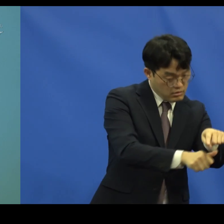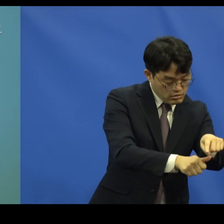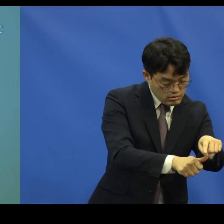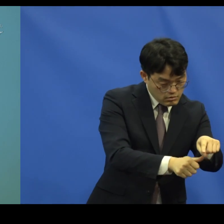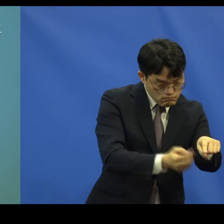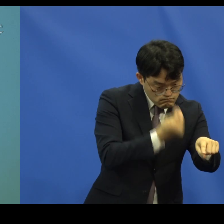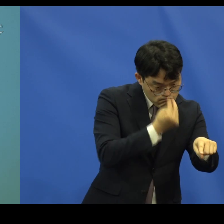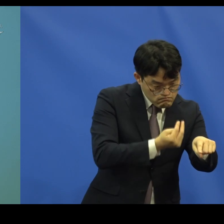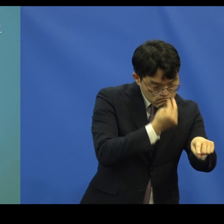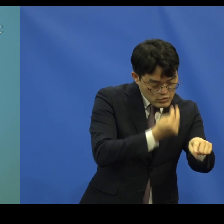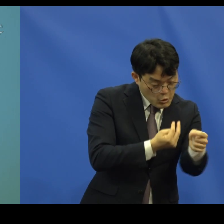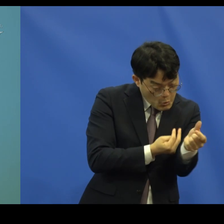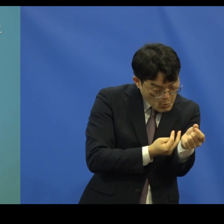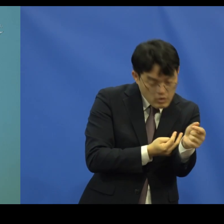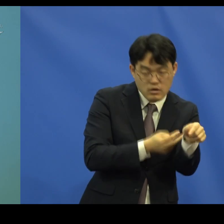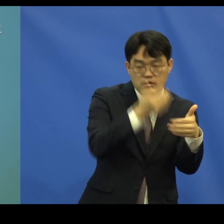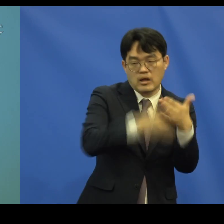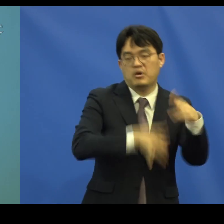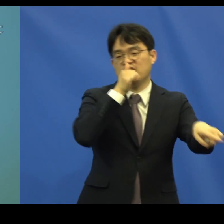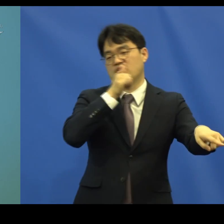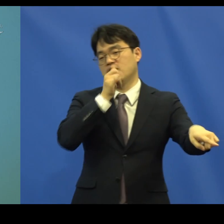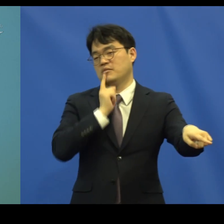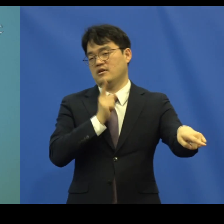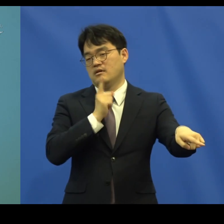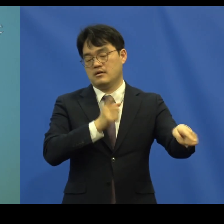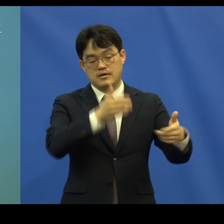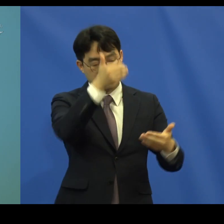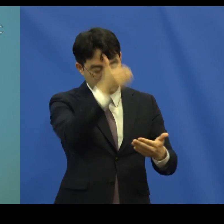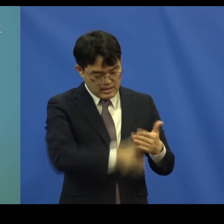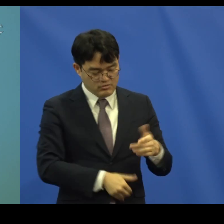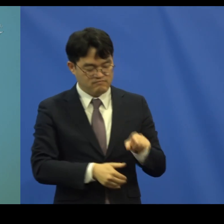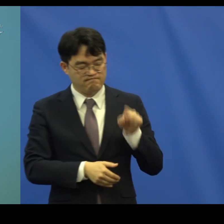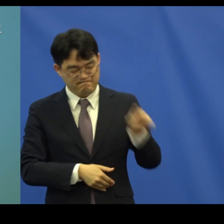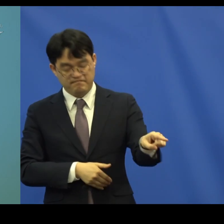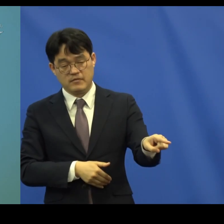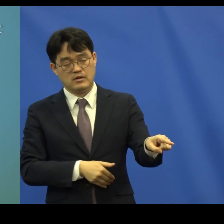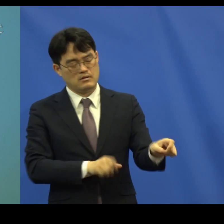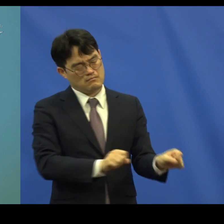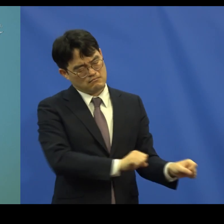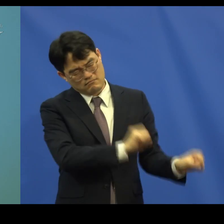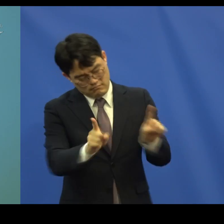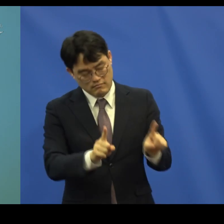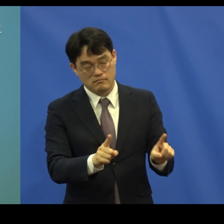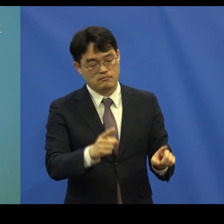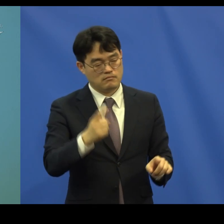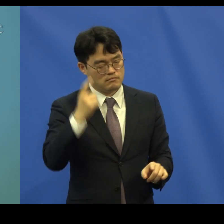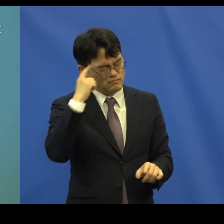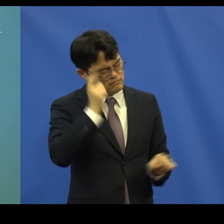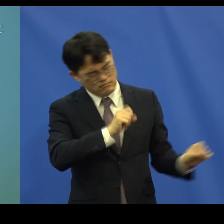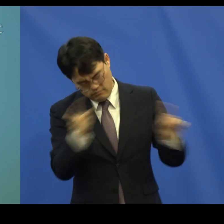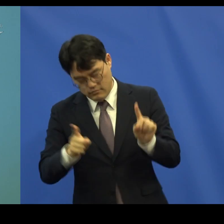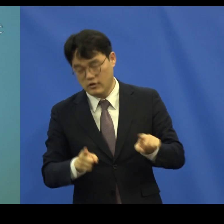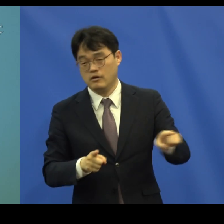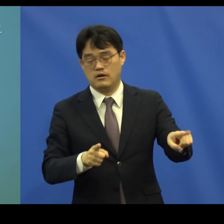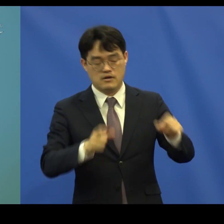있었다는 거예요. 그래서 오늘 여기 2절에 보면 그 남은 바, 그죠? 아직 다 죽은 게